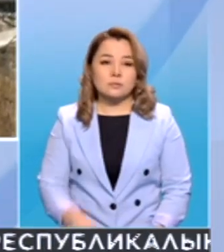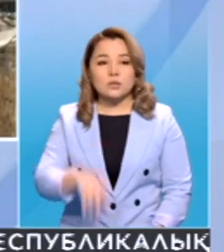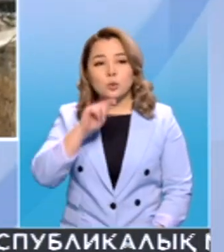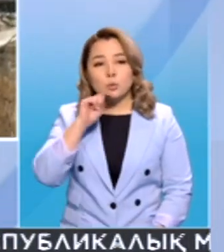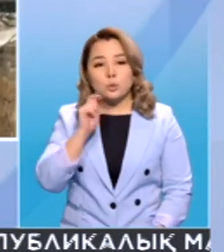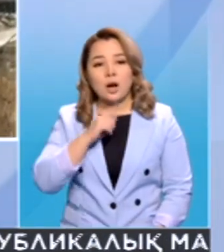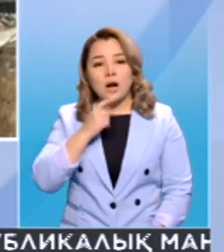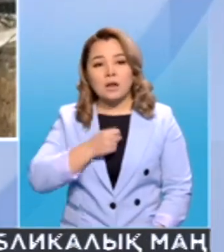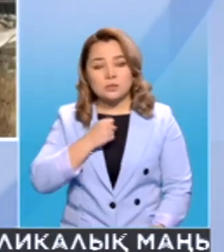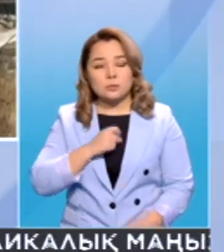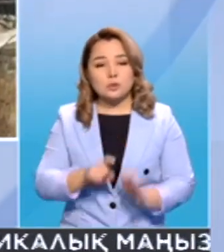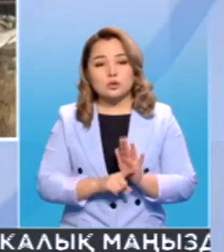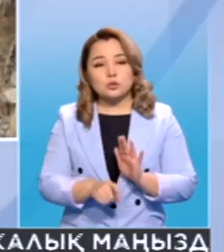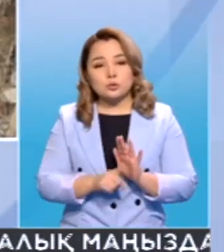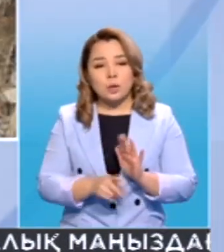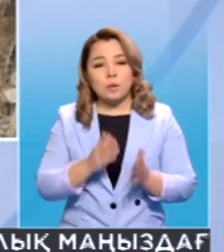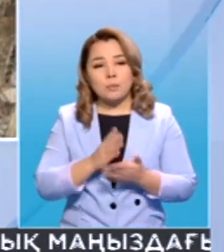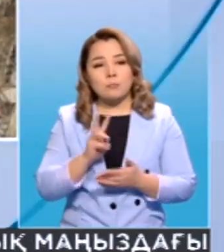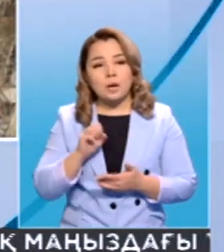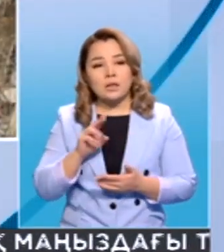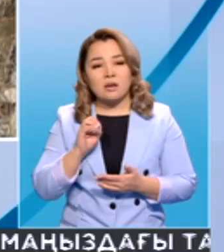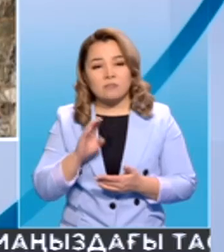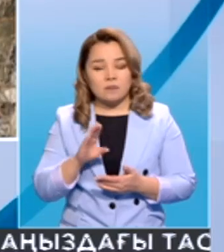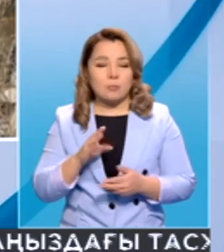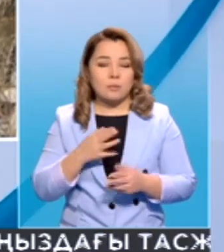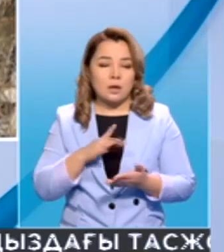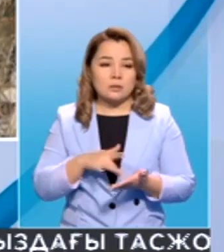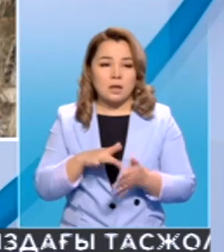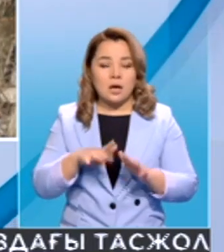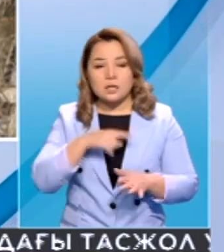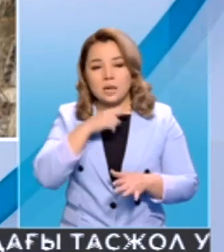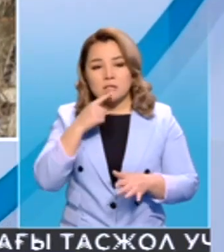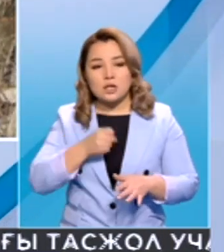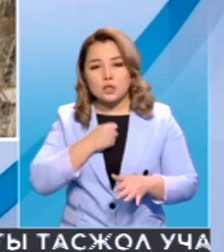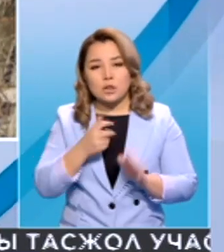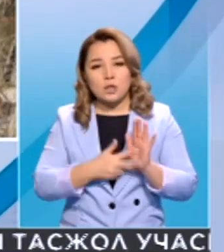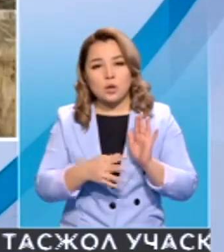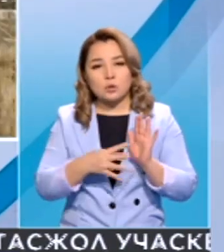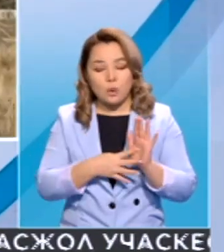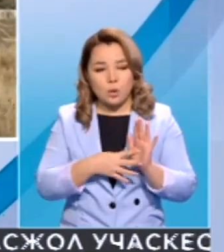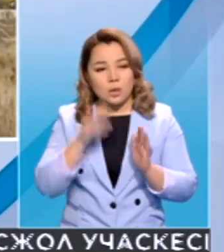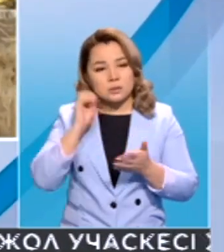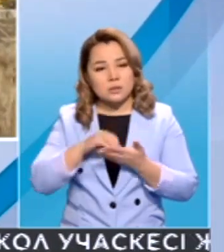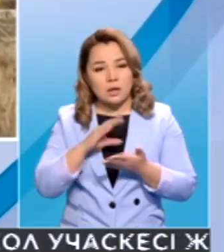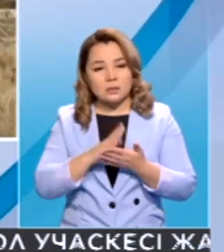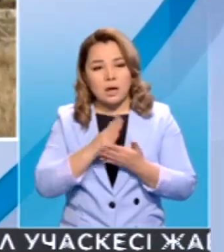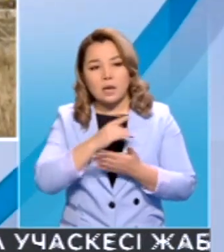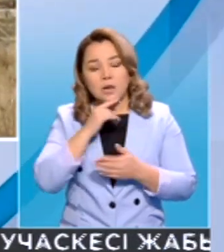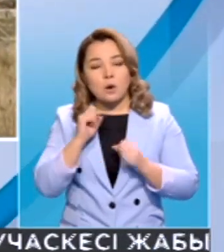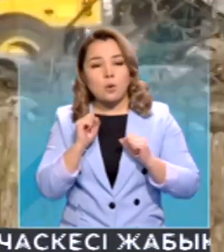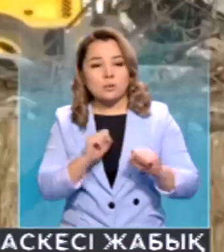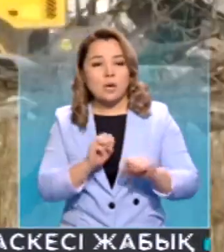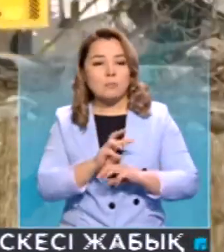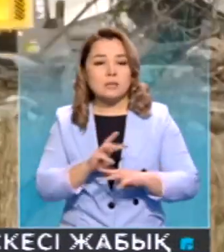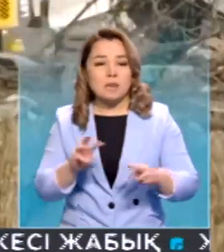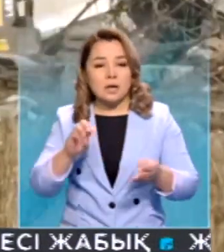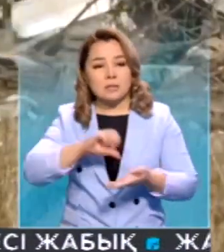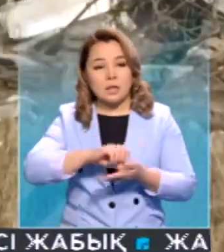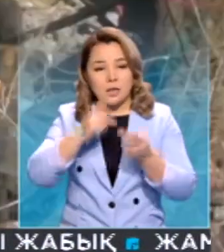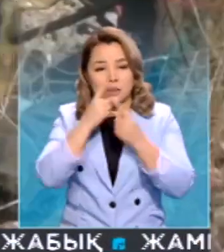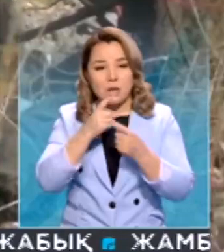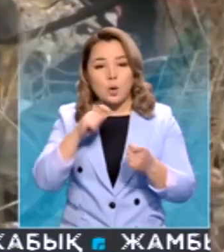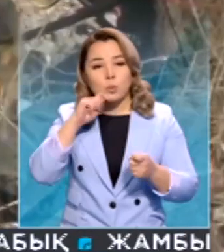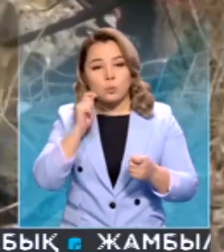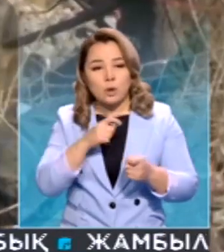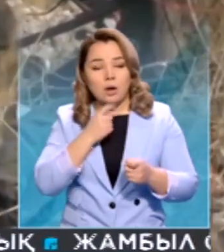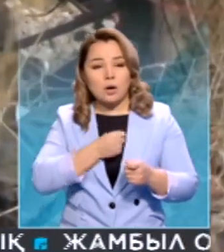Украина армиясының соққысынан Макеевка ауылында қаза тапқан ресейлік жауынгерлер саны 89-ға жетті. Мұны Ресей қорғаныс министрлігі растады. Ал